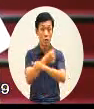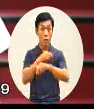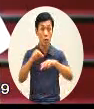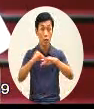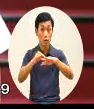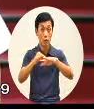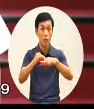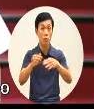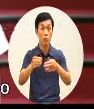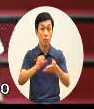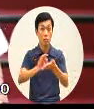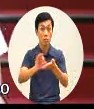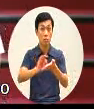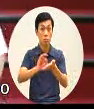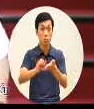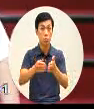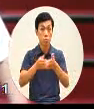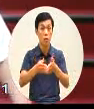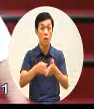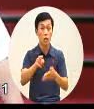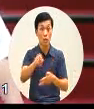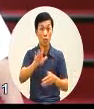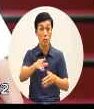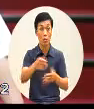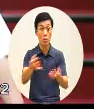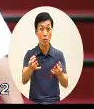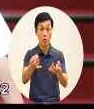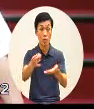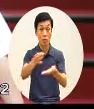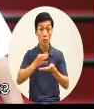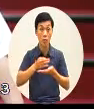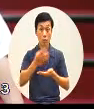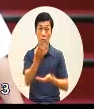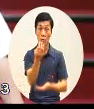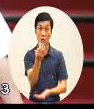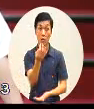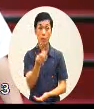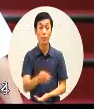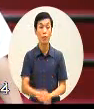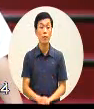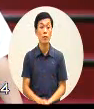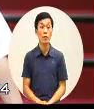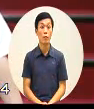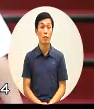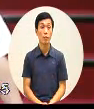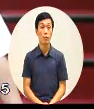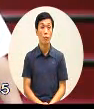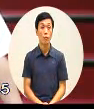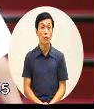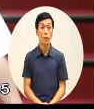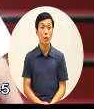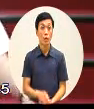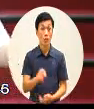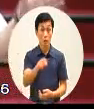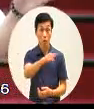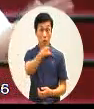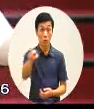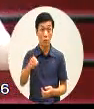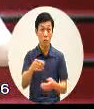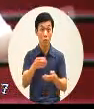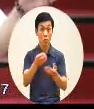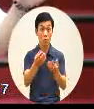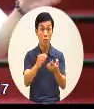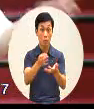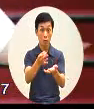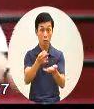9亿入来代金啦，你们现在收的多少？你们收的多少？因为恁收的，今麦我